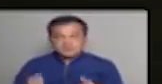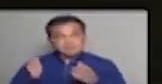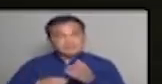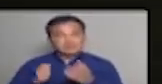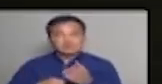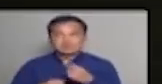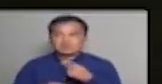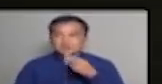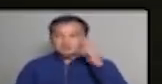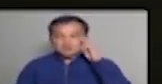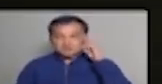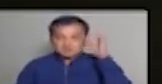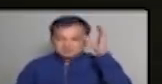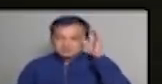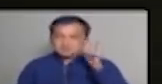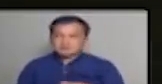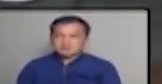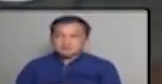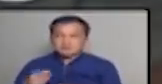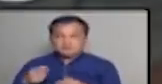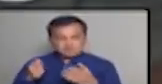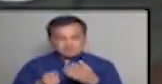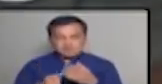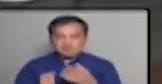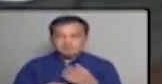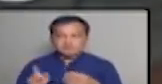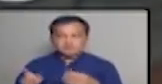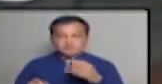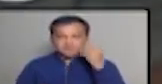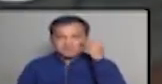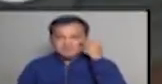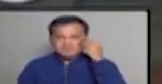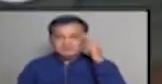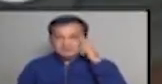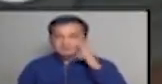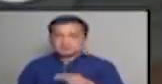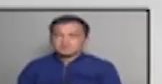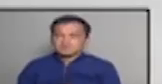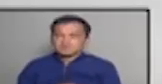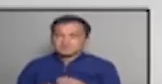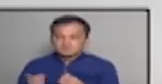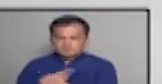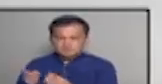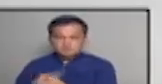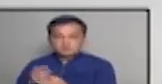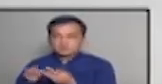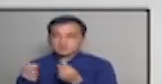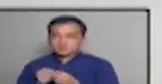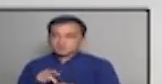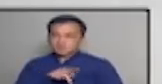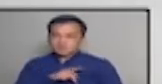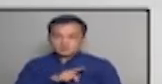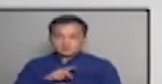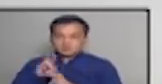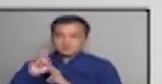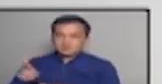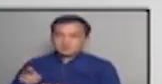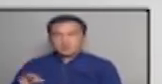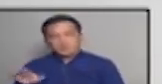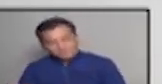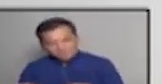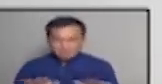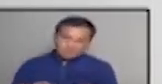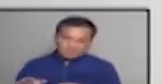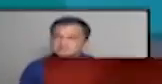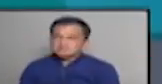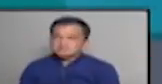si Robinson Chavez at si Michael Ricardo. Pinagsibak na rin sa pwesto ang mga pulis na rumisponde ng papatay-patay